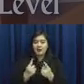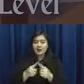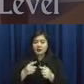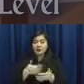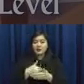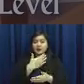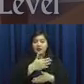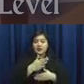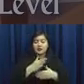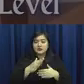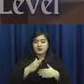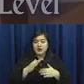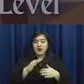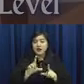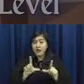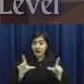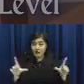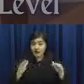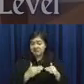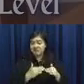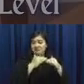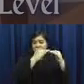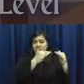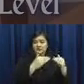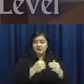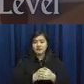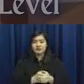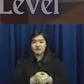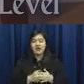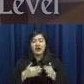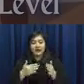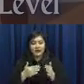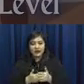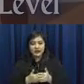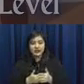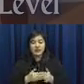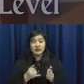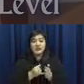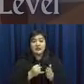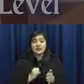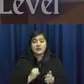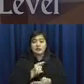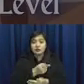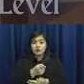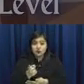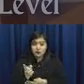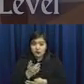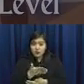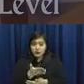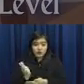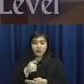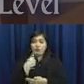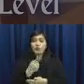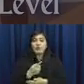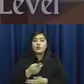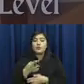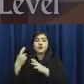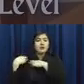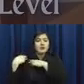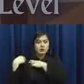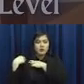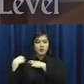po sa atin. You see, pagdating sa ating pamilya, fathers, leaders of the home, we are the ones